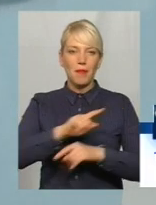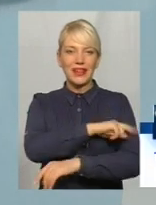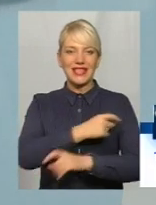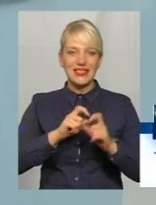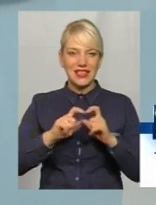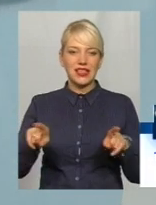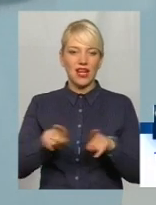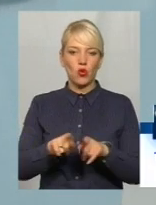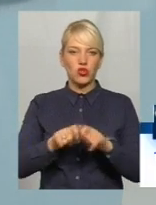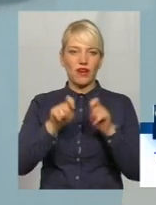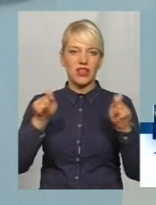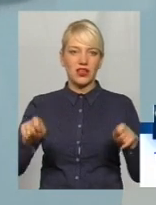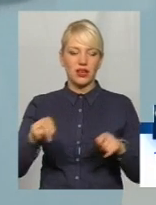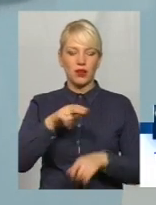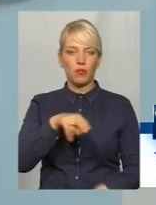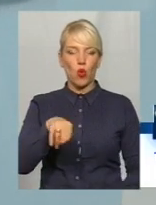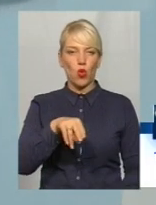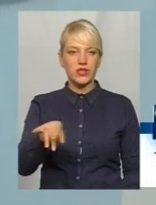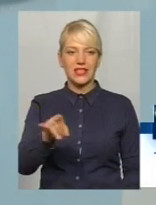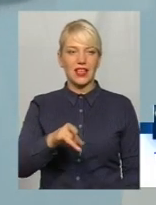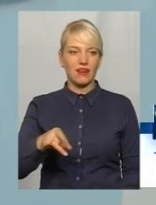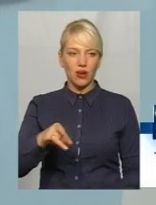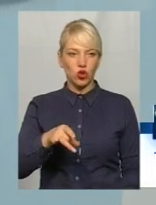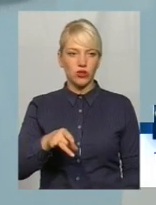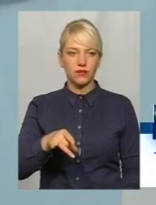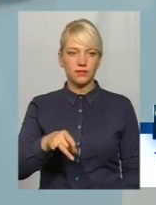амбулаторія в Полонському районі,